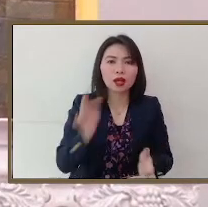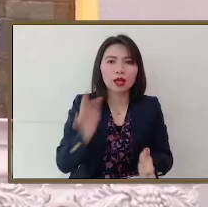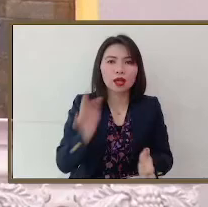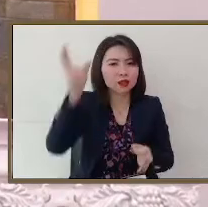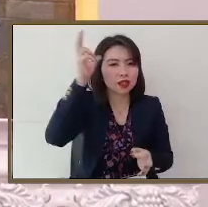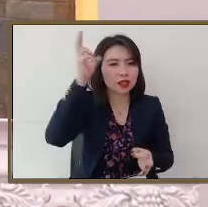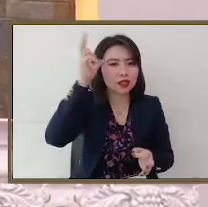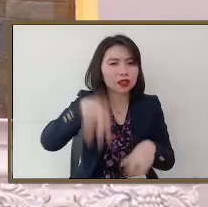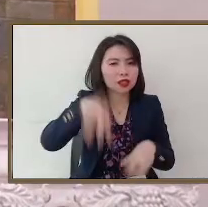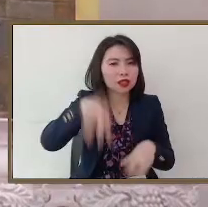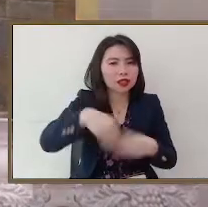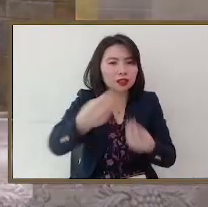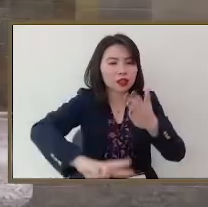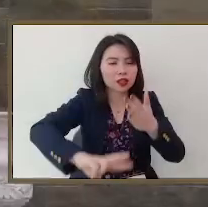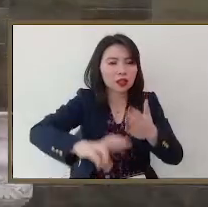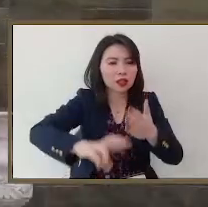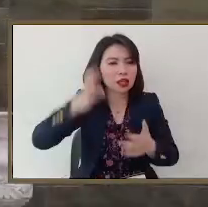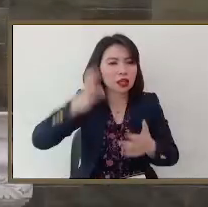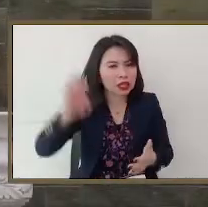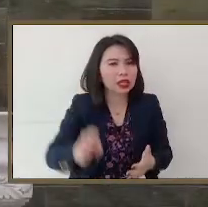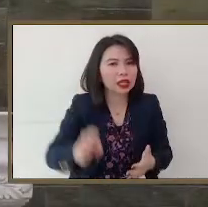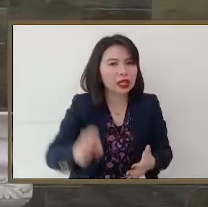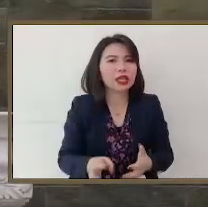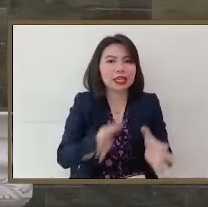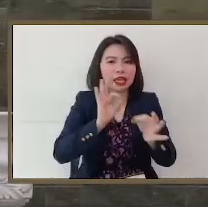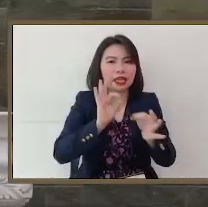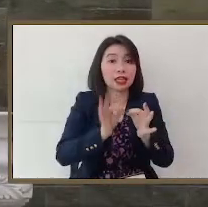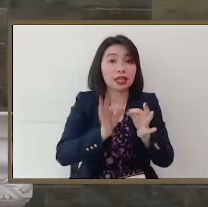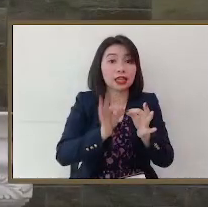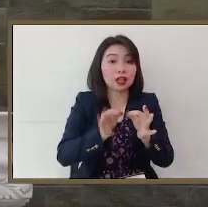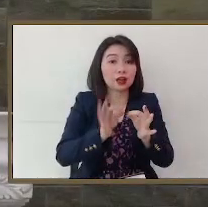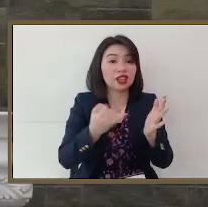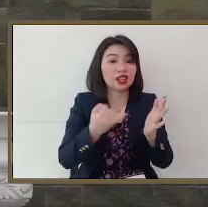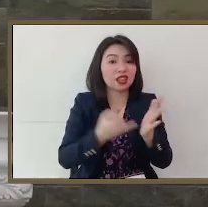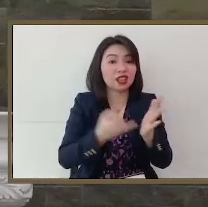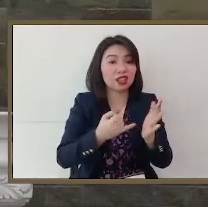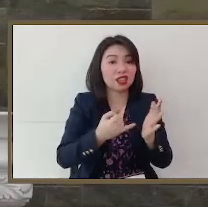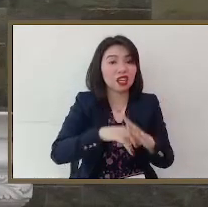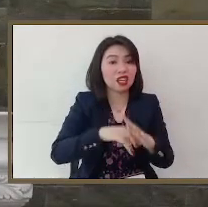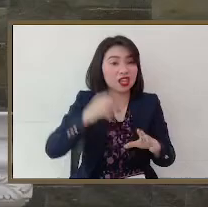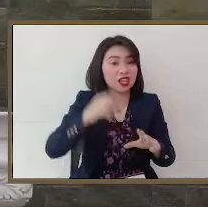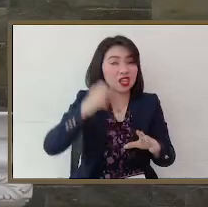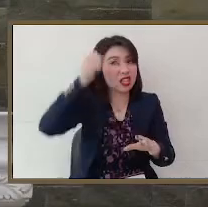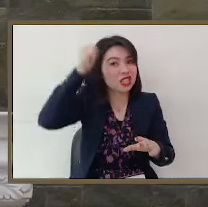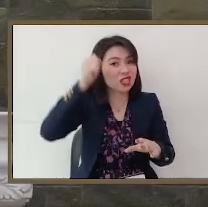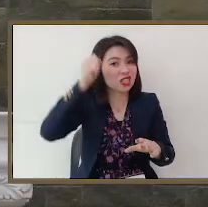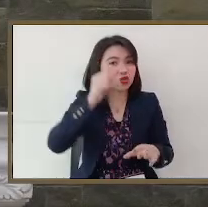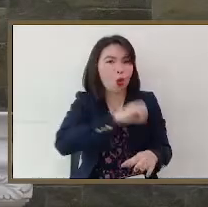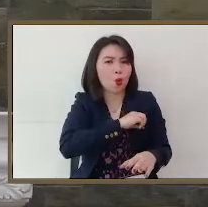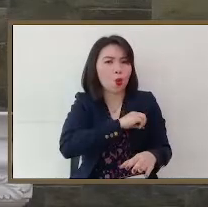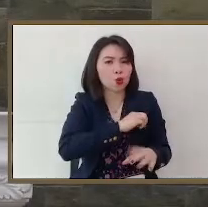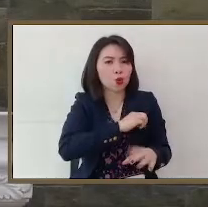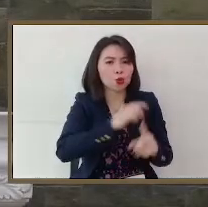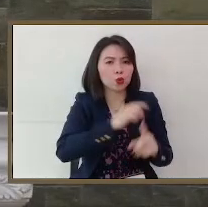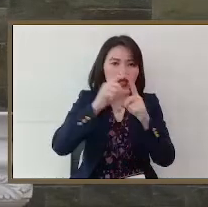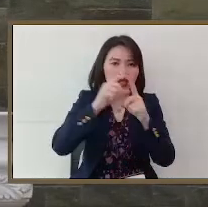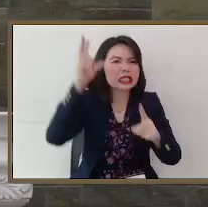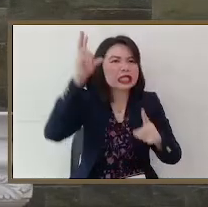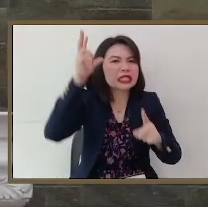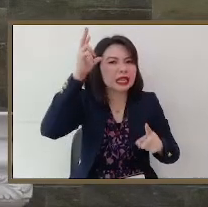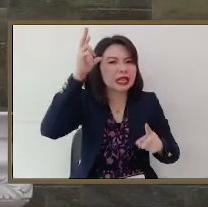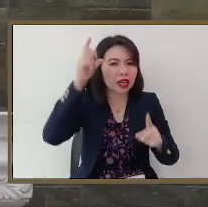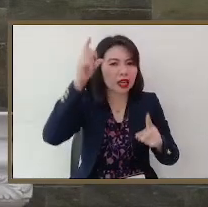will always interpret it in his own words. Alright? Ayon sa